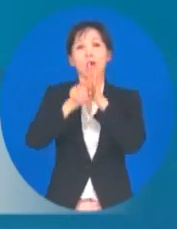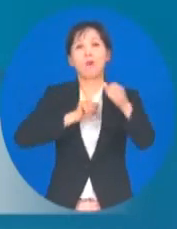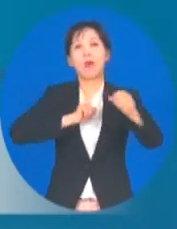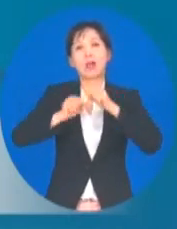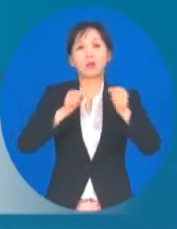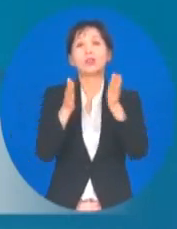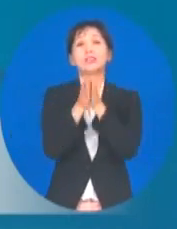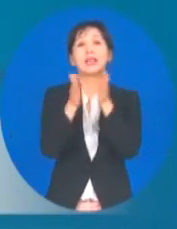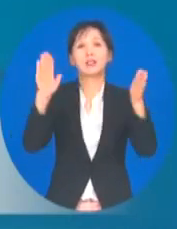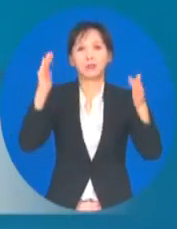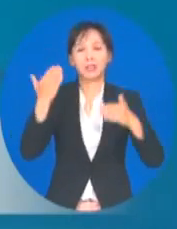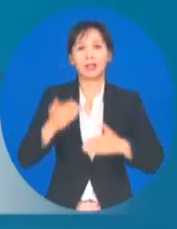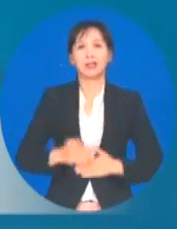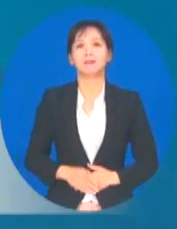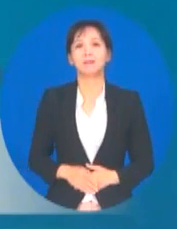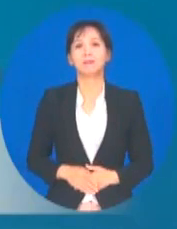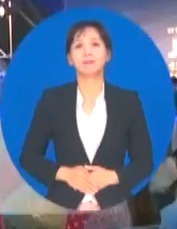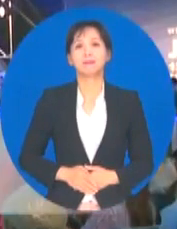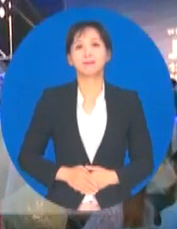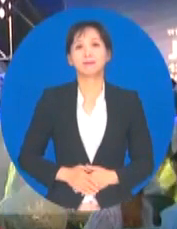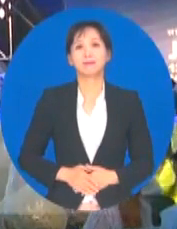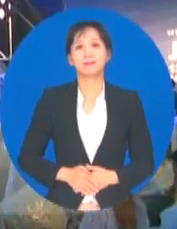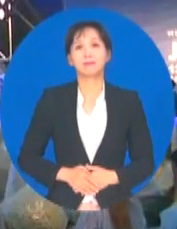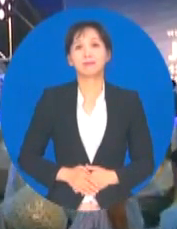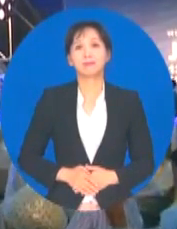위한 활동에 돌입합니다.